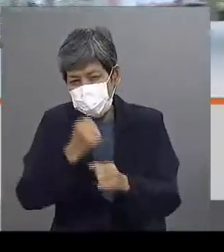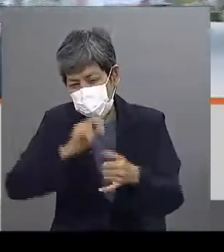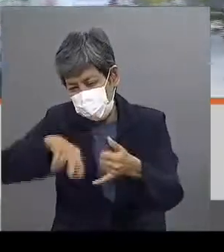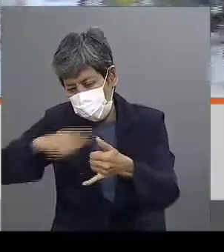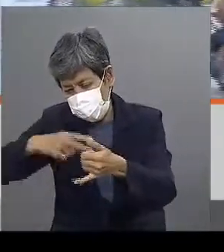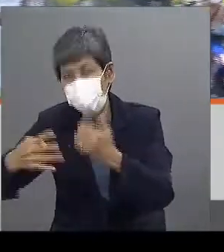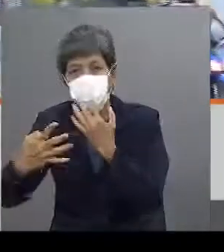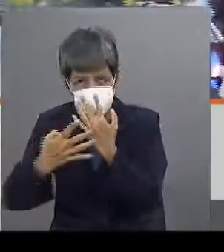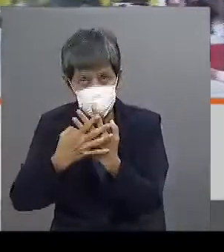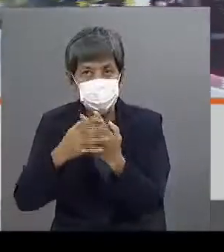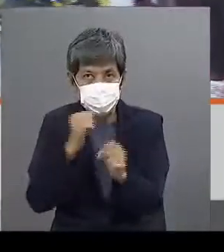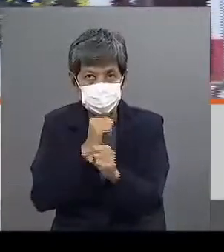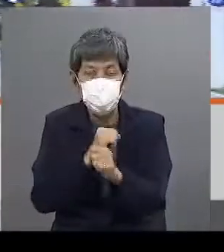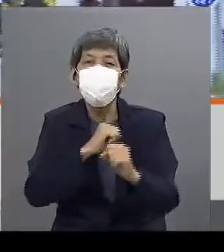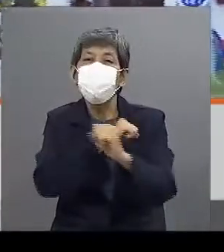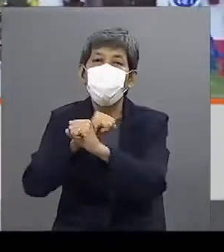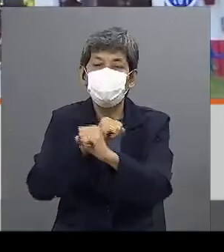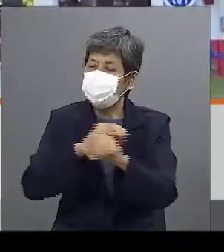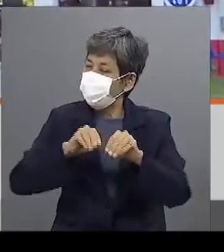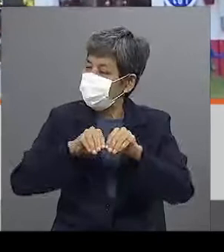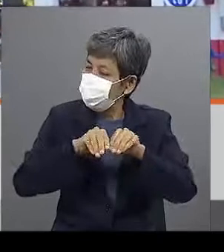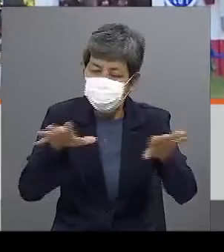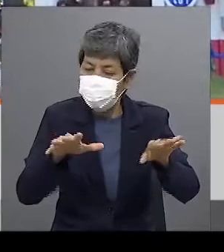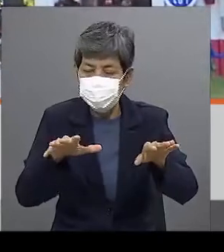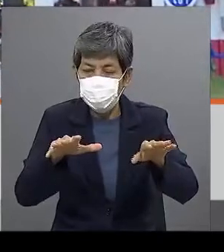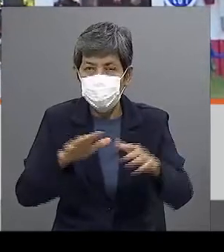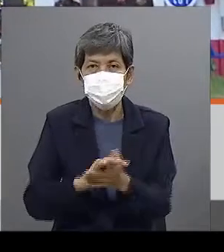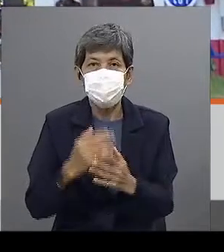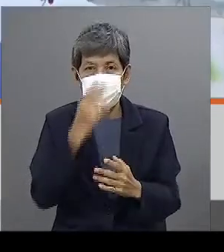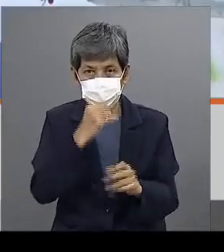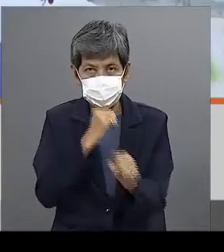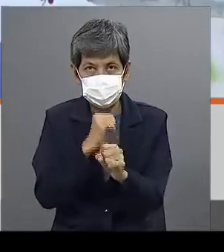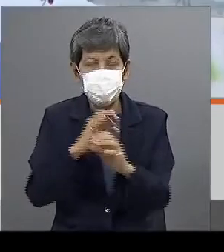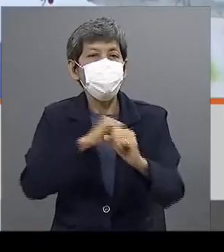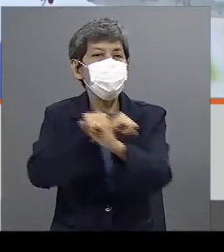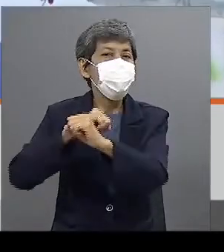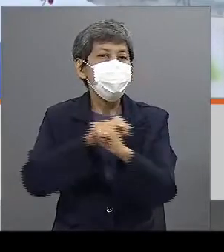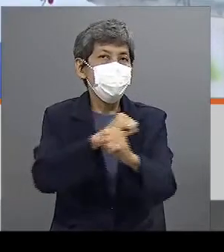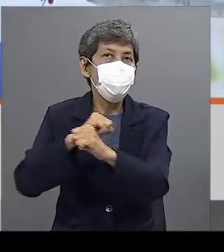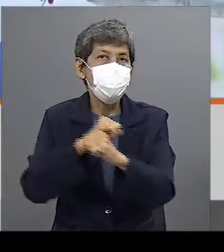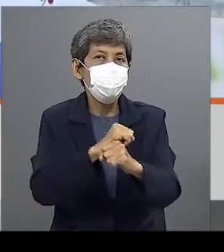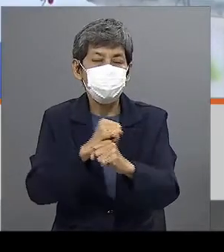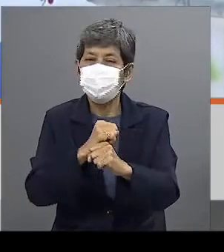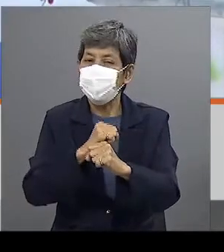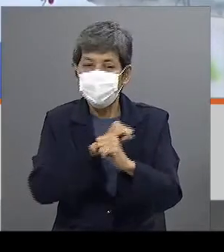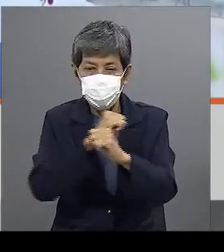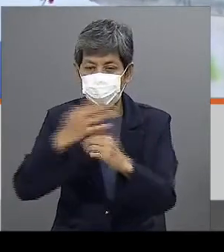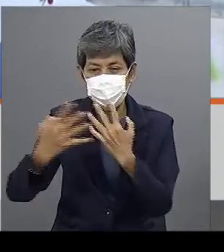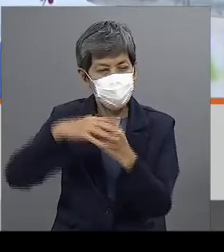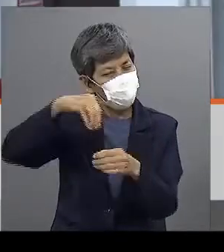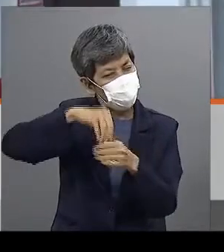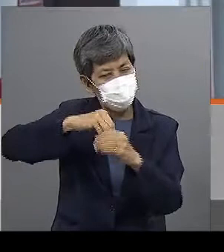กลางเพื่อป้องกันไม่ให้มีการแพร่ระบาดเพิ่มที่สำคัญคือการป้องกันเชื้อออกมาสู่ภายนอกเรือนจำครับ